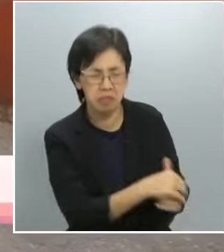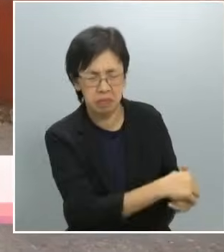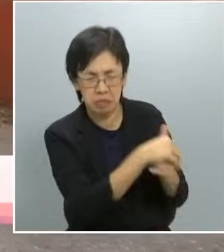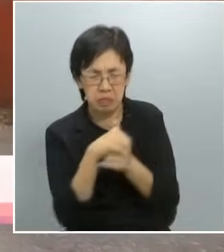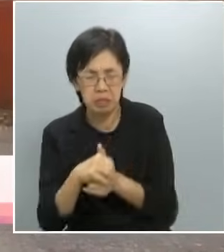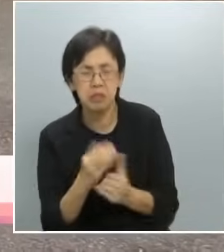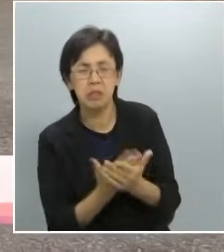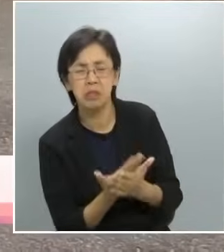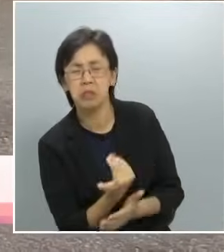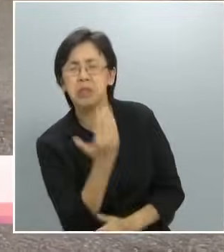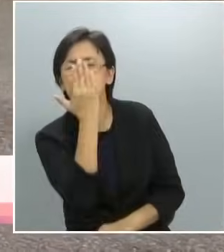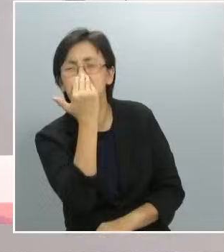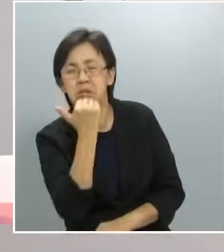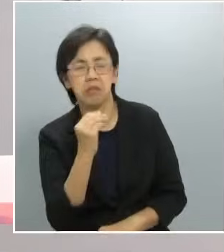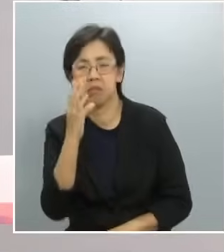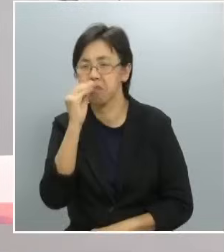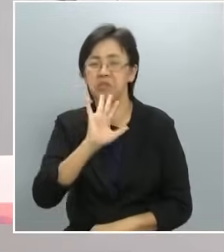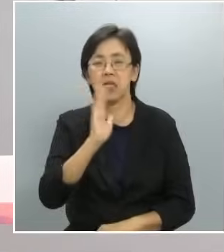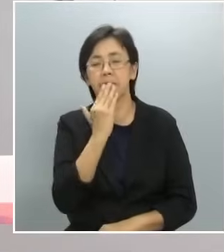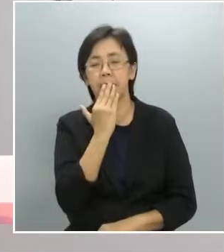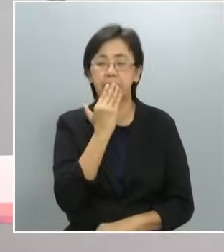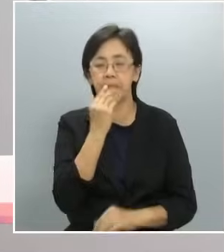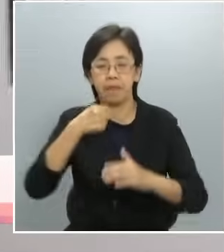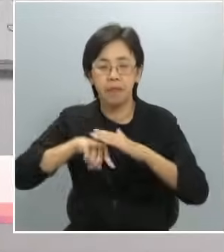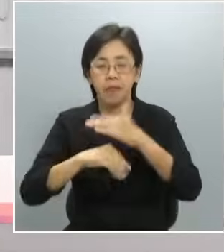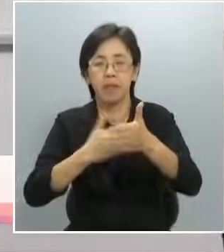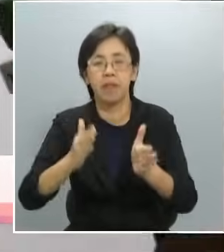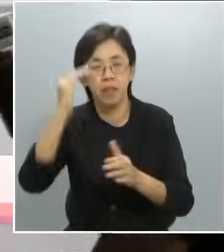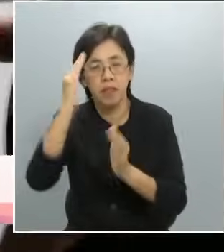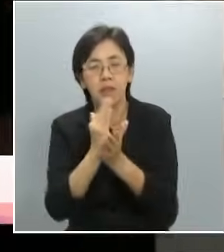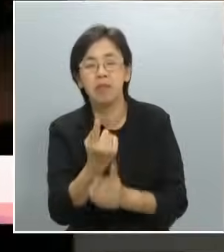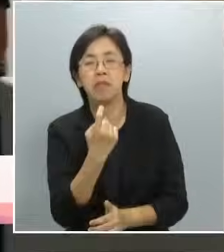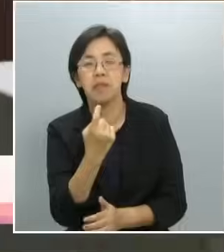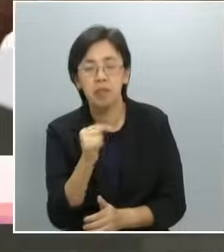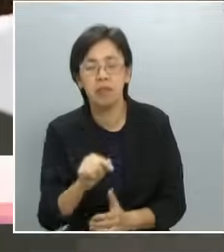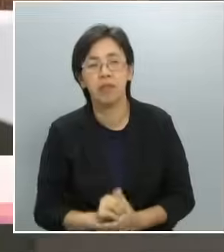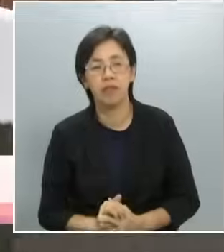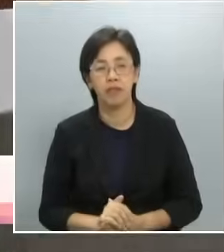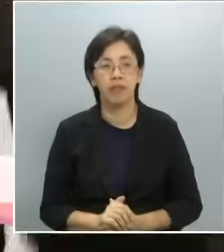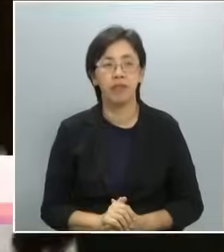ถ่ต้นไม่ยอมพูดอะไรแล้วก็เดินเข้าห้องสอบสวนไปให้ดูบรรยากาศช่วงนี้ค่ะ